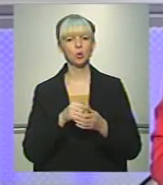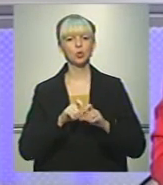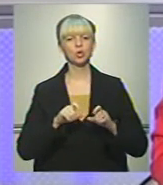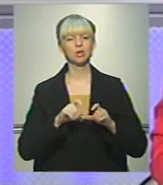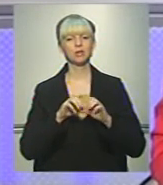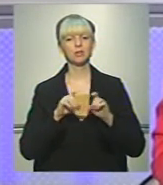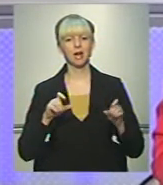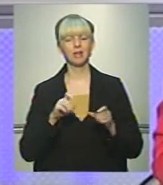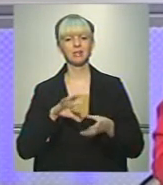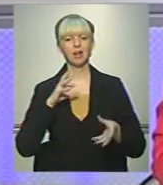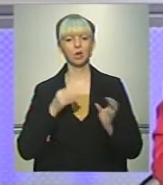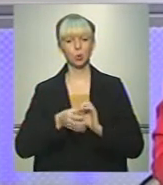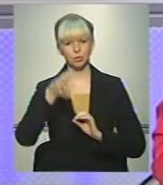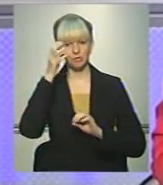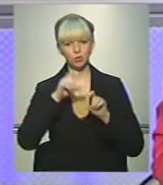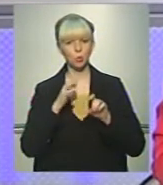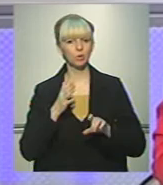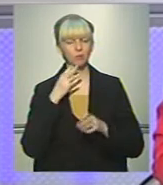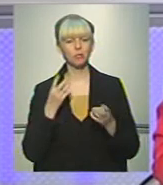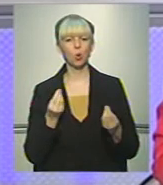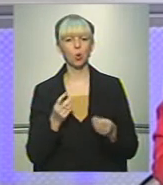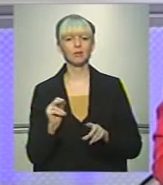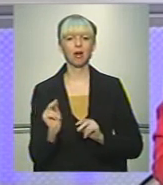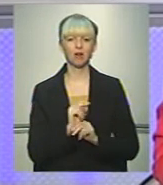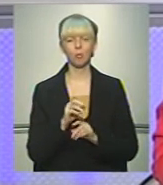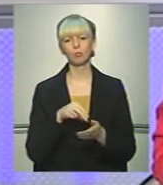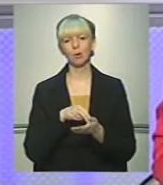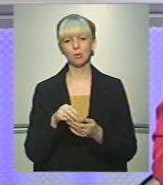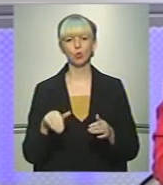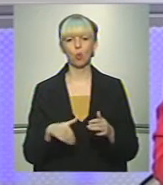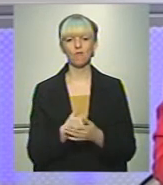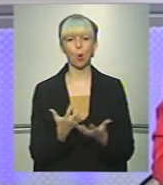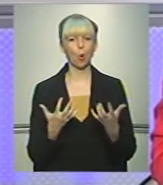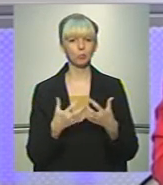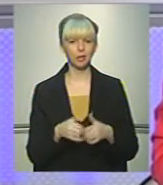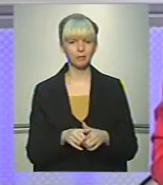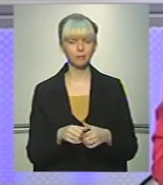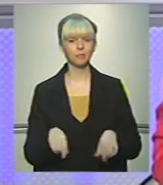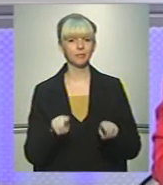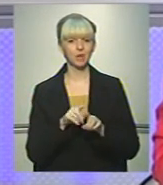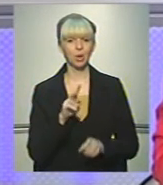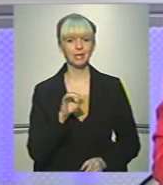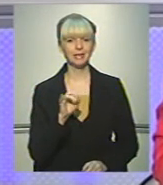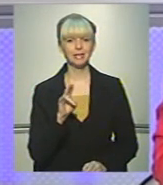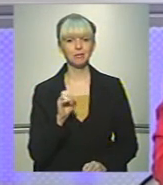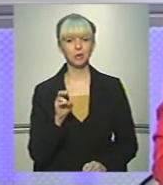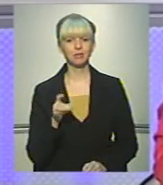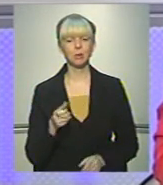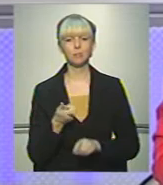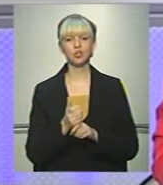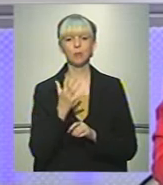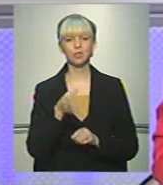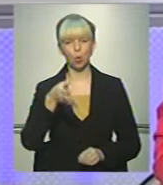закладів та загальноосвітніх шкіл на Буковині потребують коштів на ремонт чи на придбання нового обладнання. Відтак, у Кіцманському районі більше